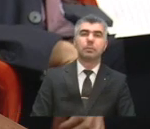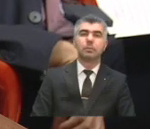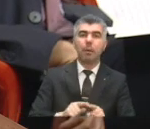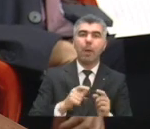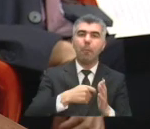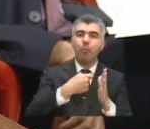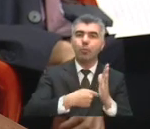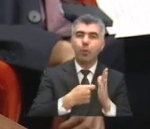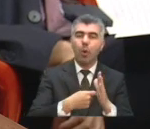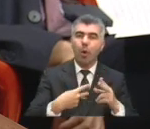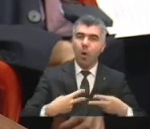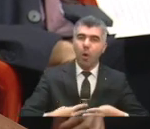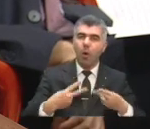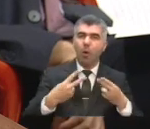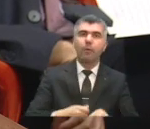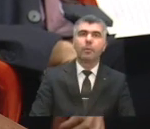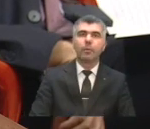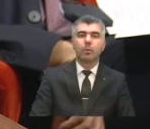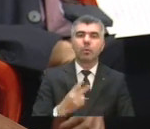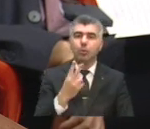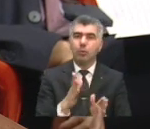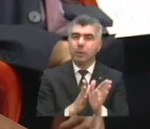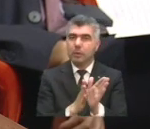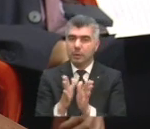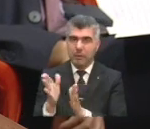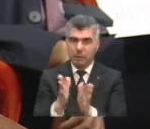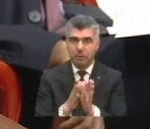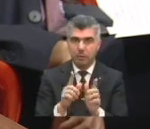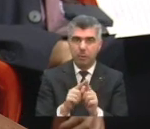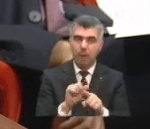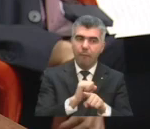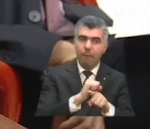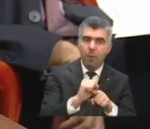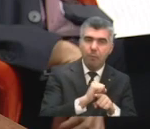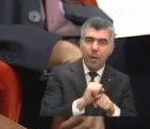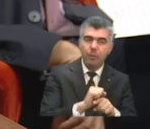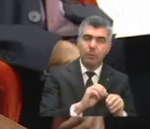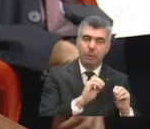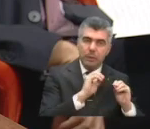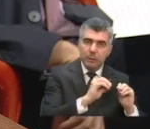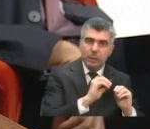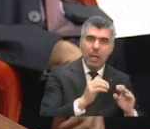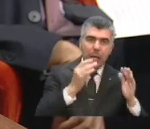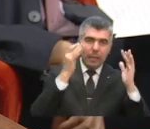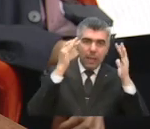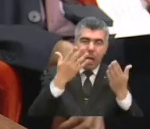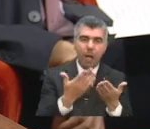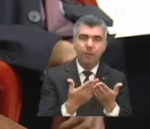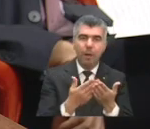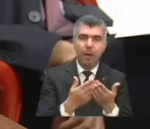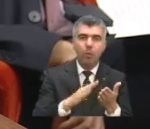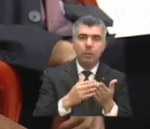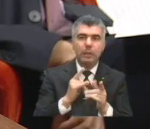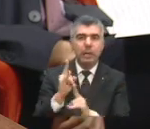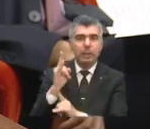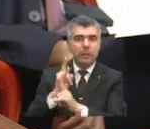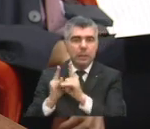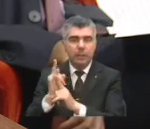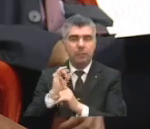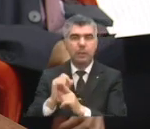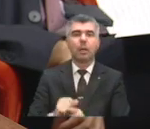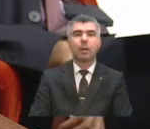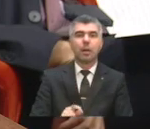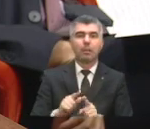المشروع اللي فيه طرفين. الطرف الاول هو التكوين في المجال ديال الثقافه، في التراث، التاريخ، المجال حتى